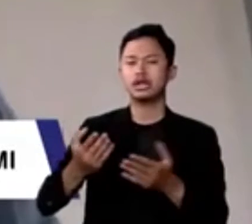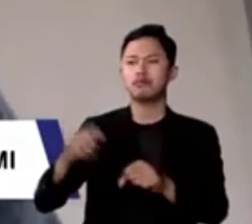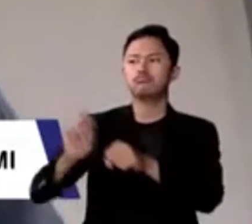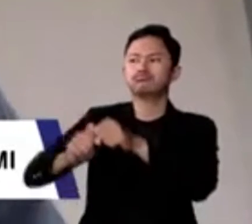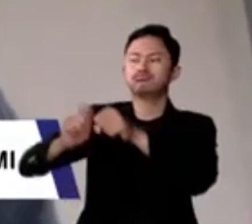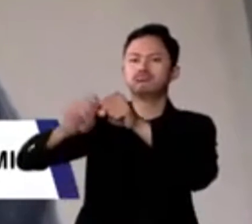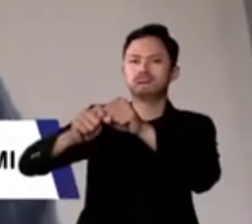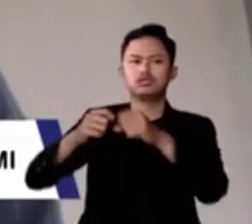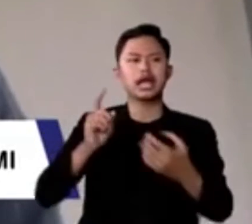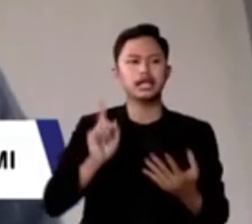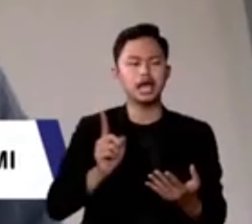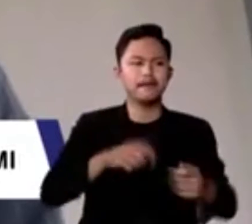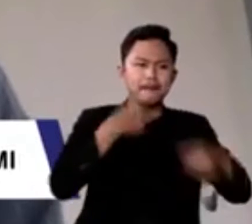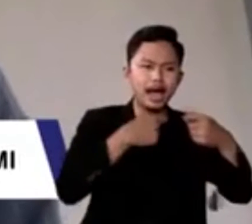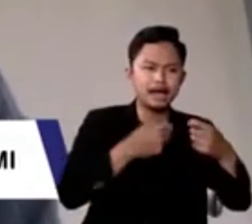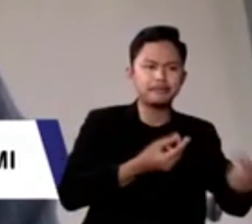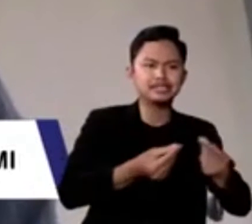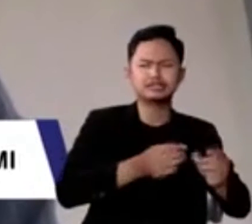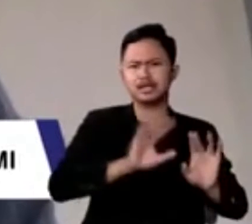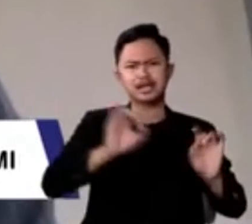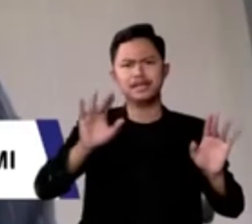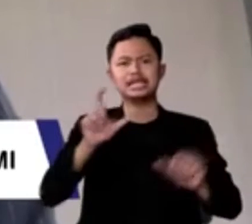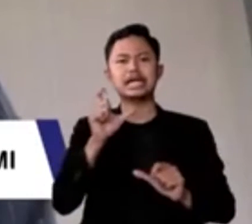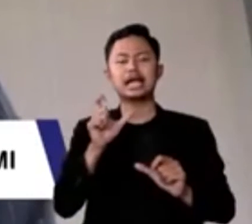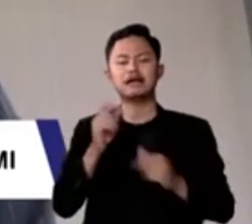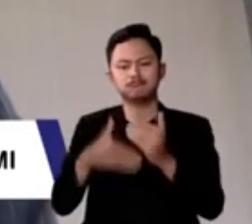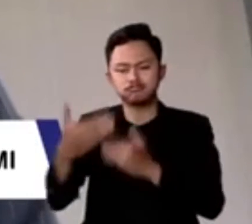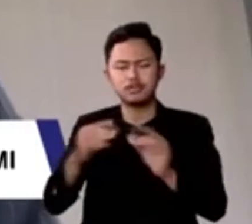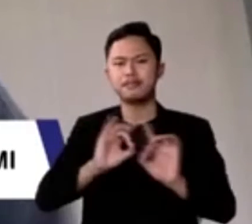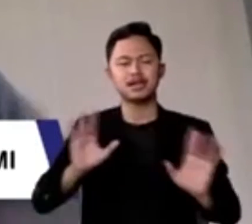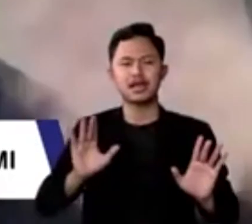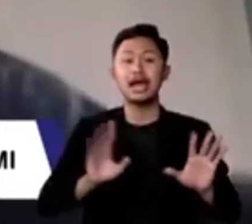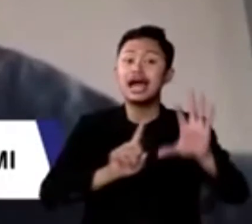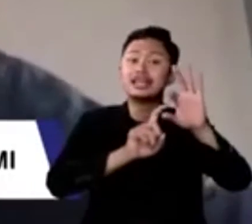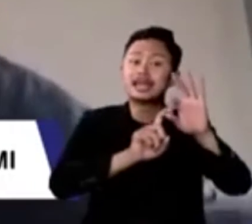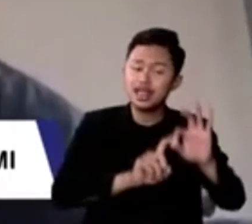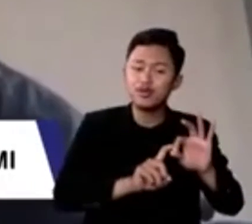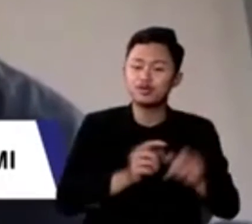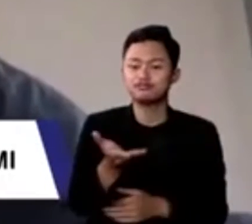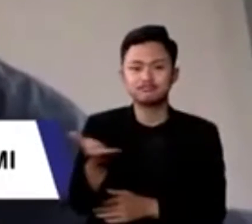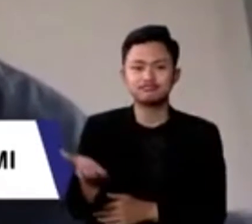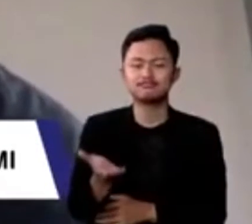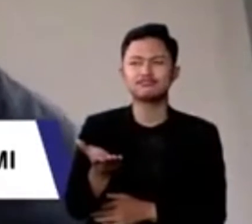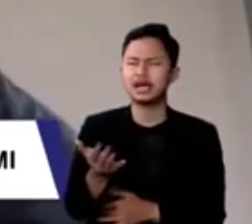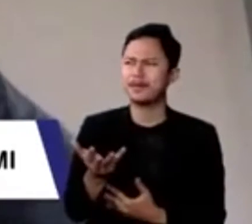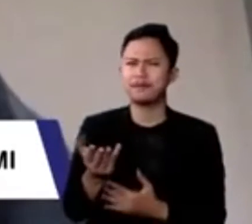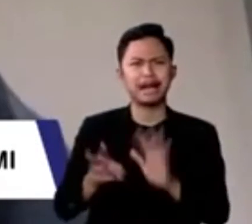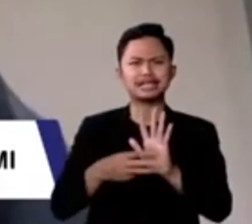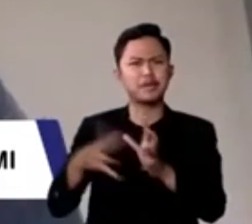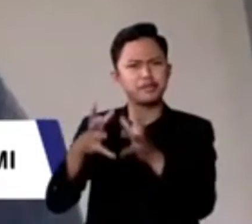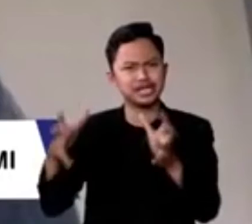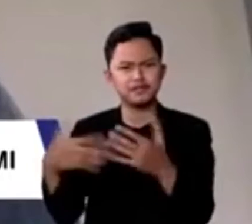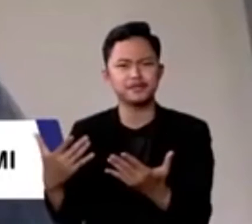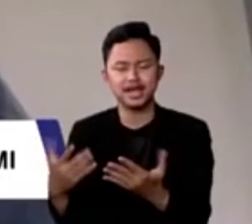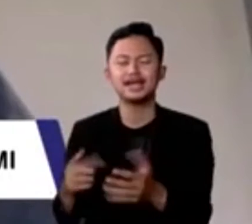yang fncc juga kita punya punya proses yang berbeda Jadi tergantung tergantung skala Ibnu Jaya thama problemnya